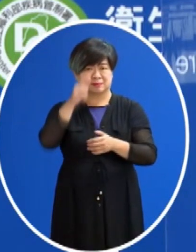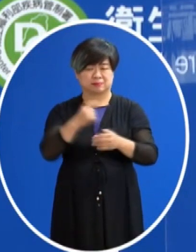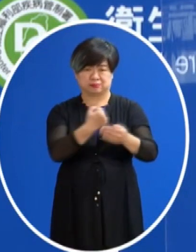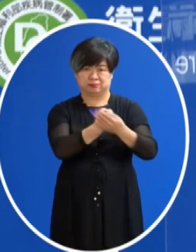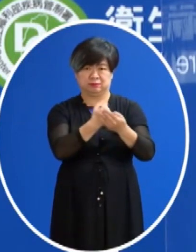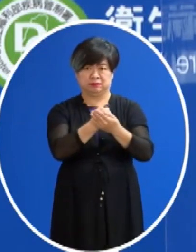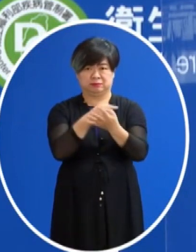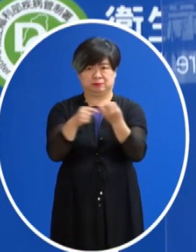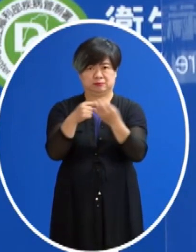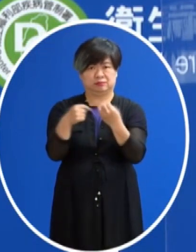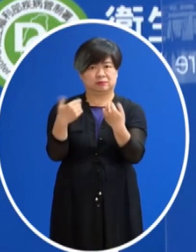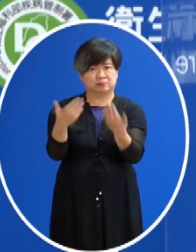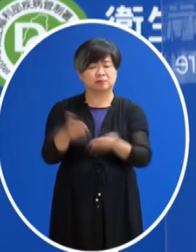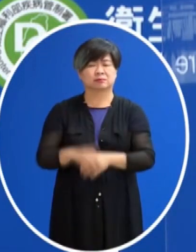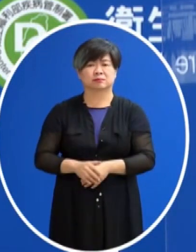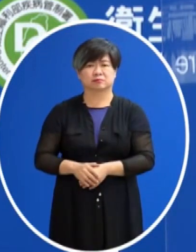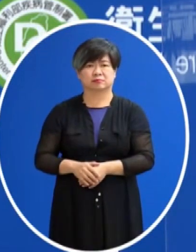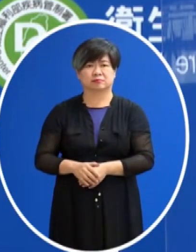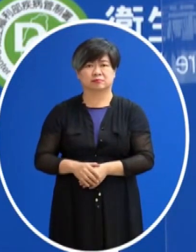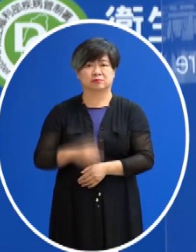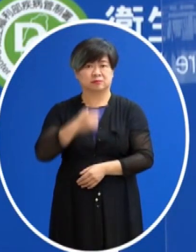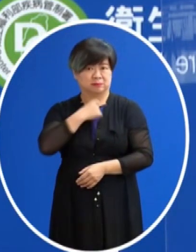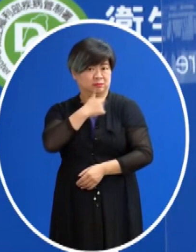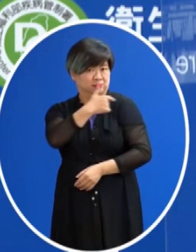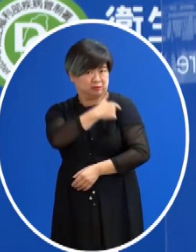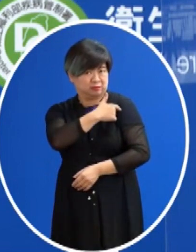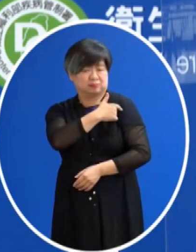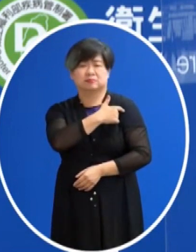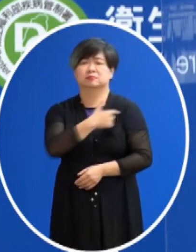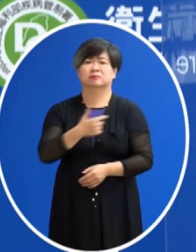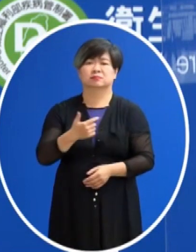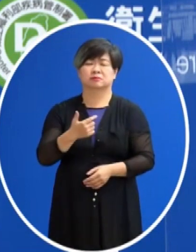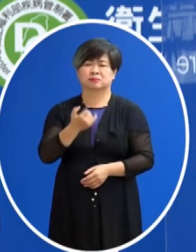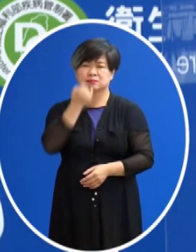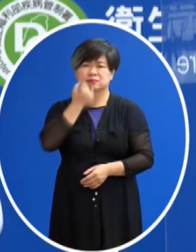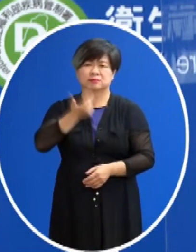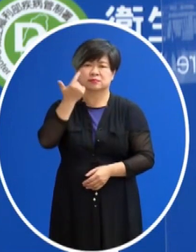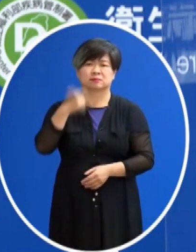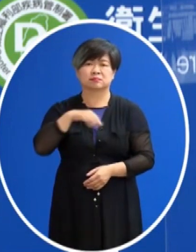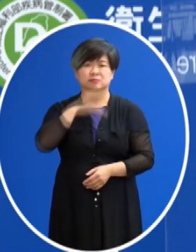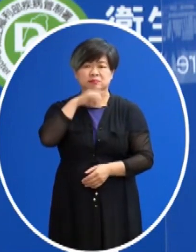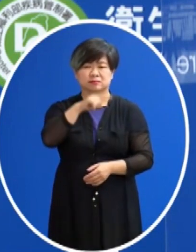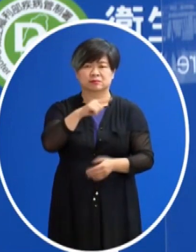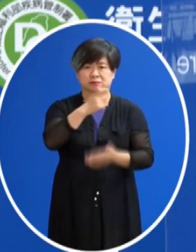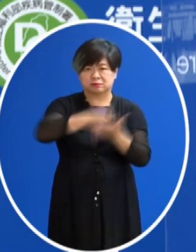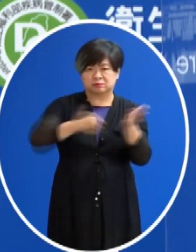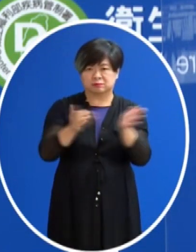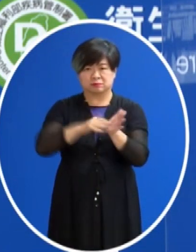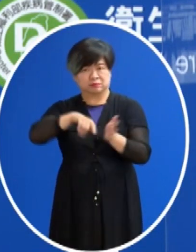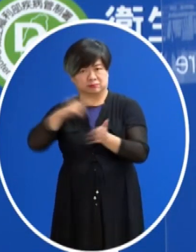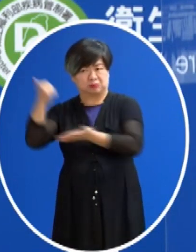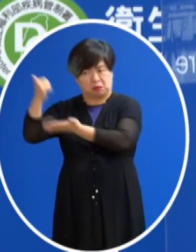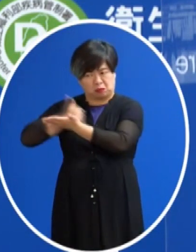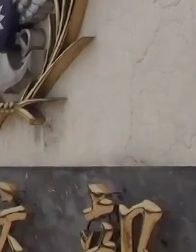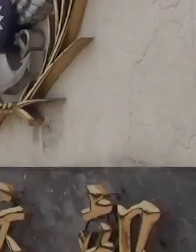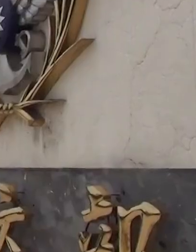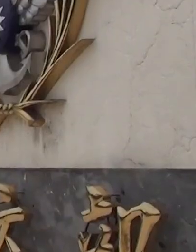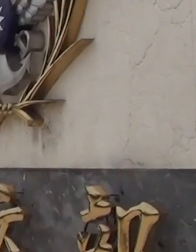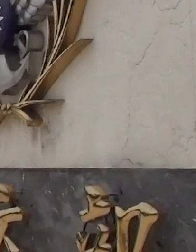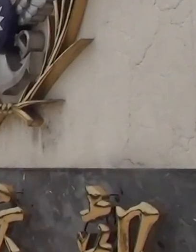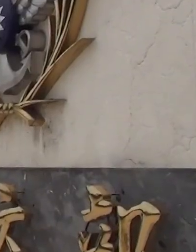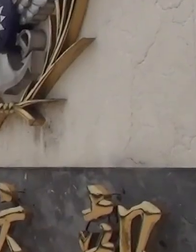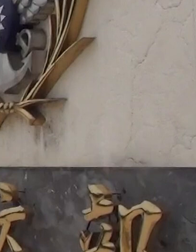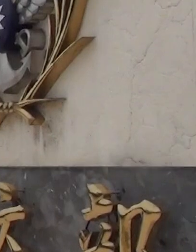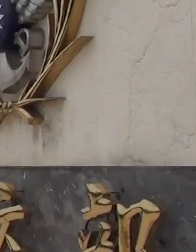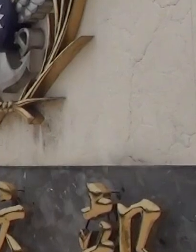提供嘛，哈。那所以大家要打的也就不要心急，反正这一批打完的话，那还有下一批就会来哈。